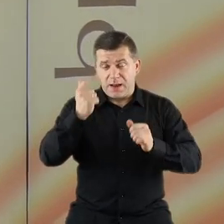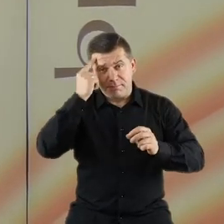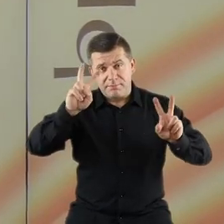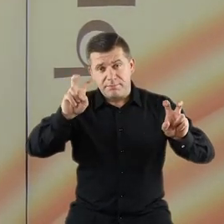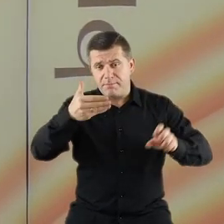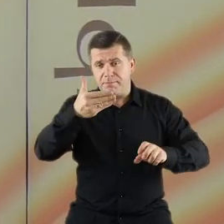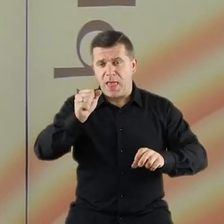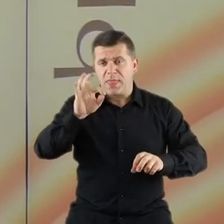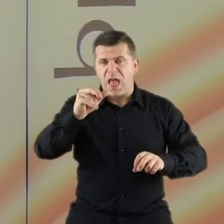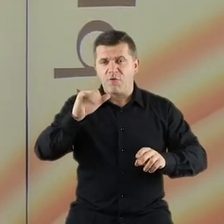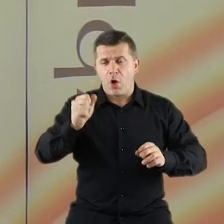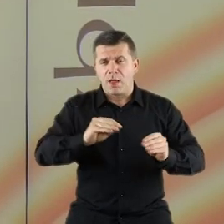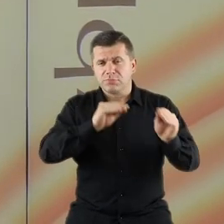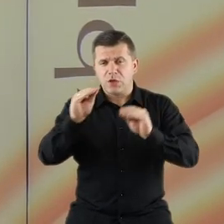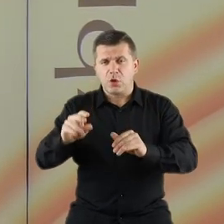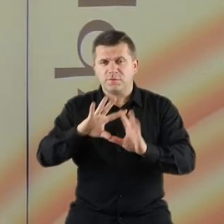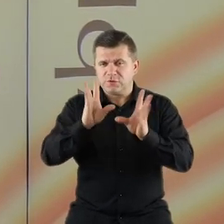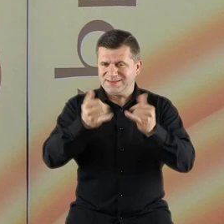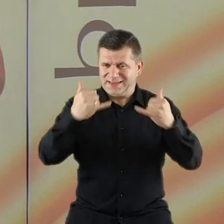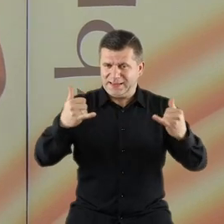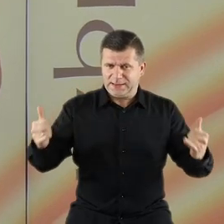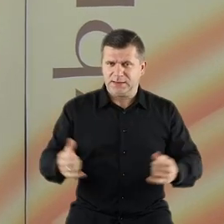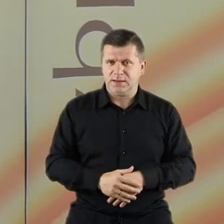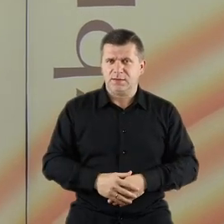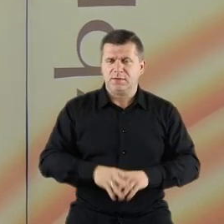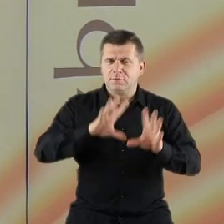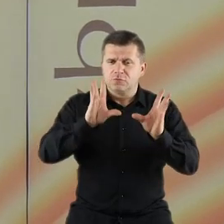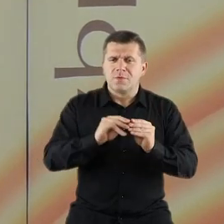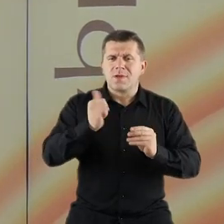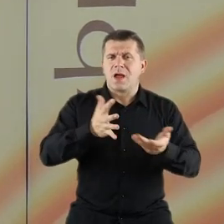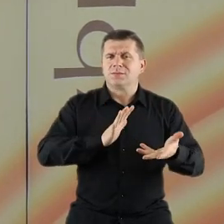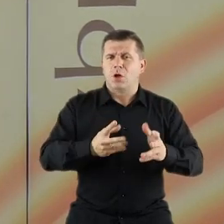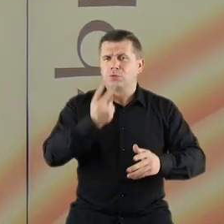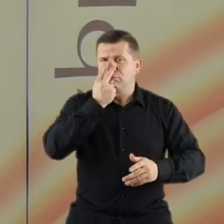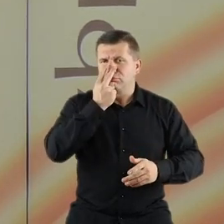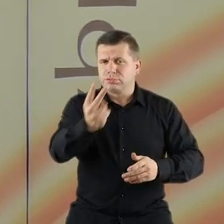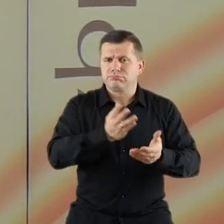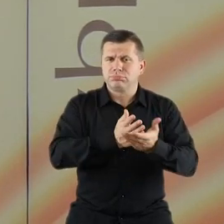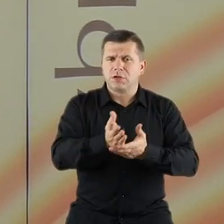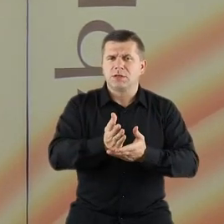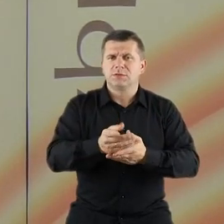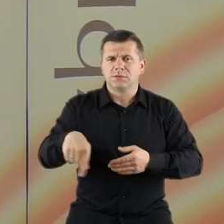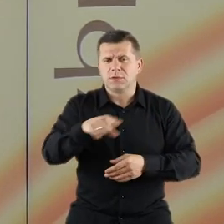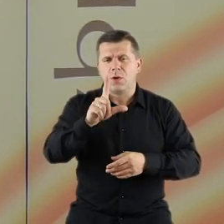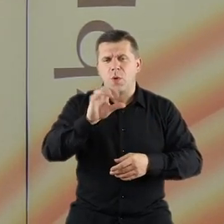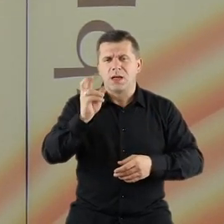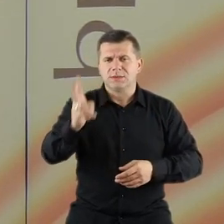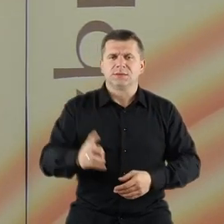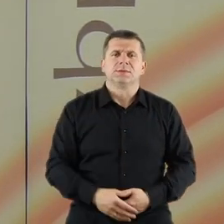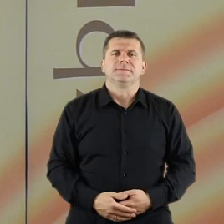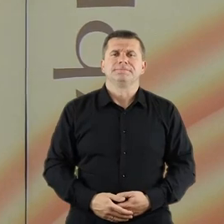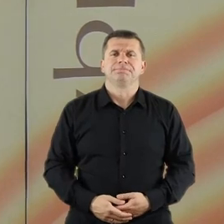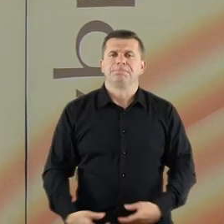pewnymi metaforami o wszystkim innym a więc wszystko w jakiś sposób postrzegamy poprzez pryzmat własny